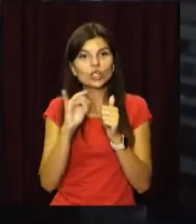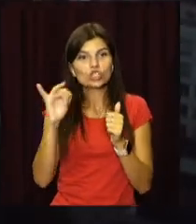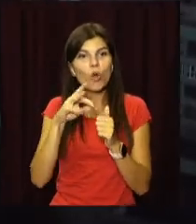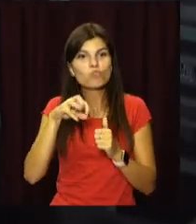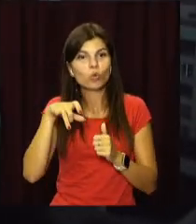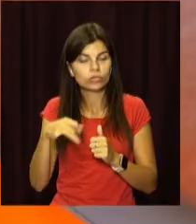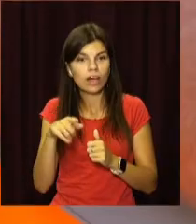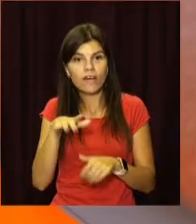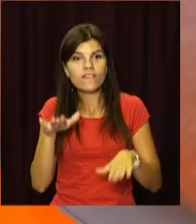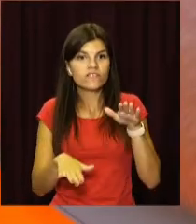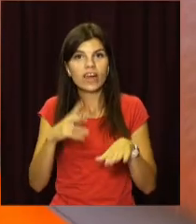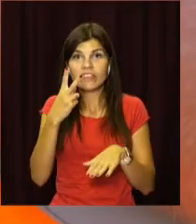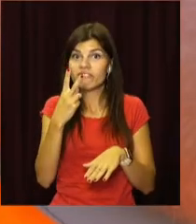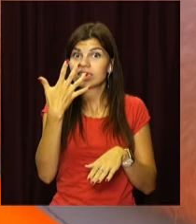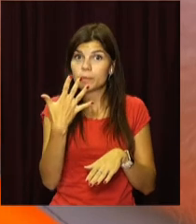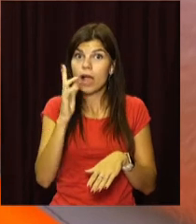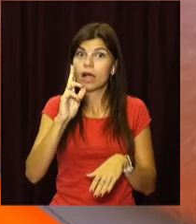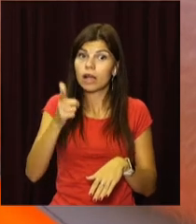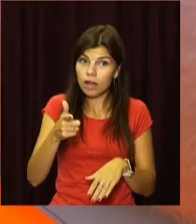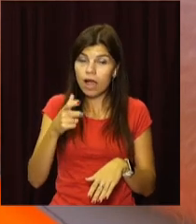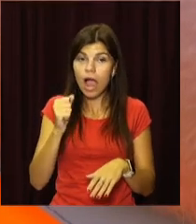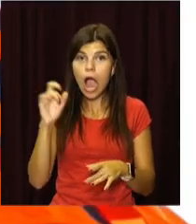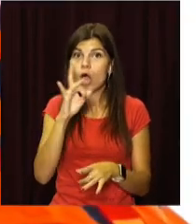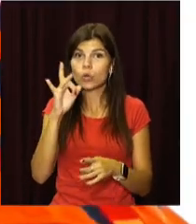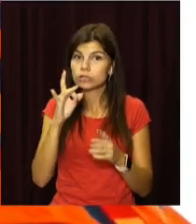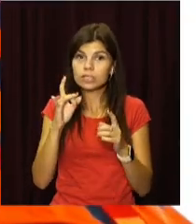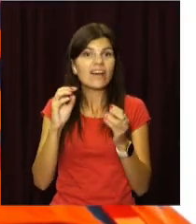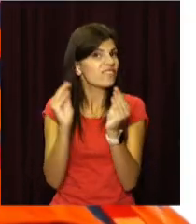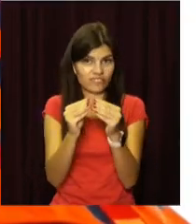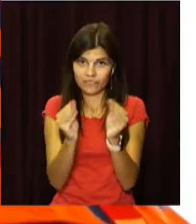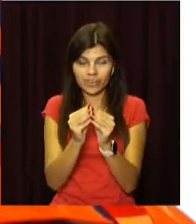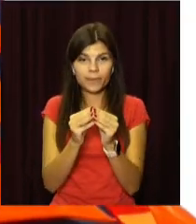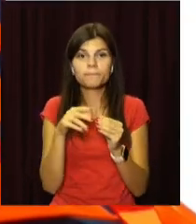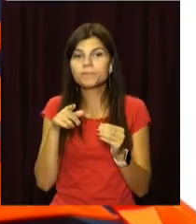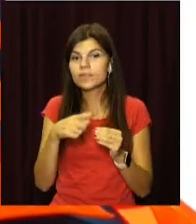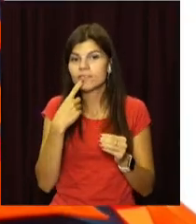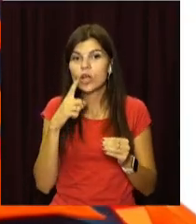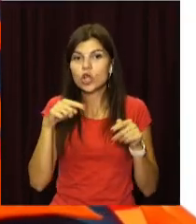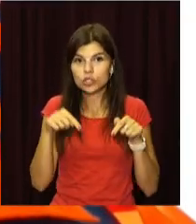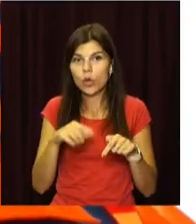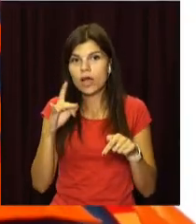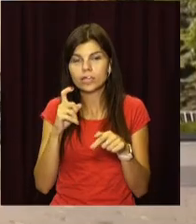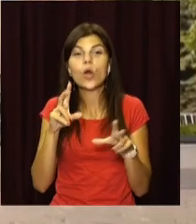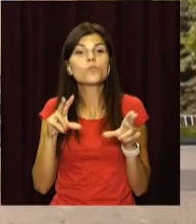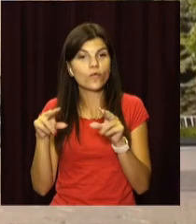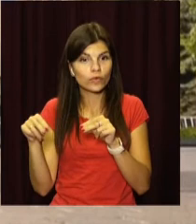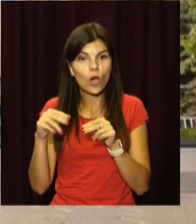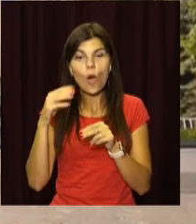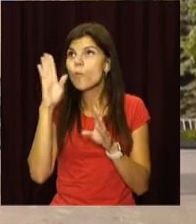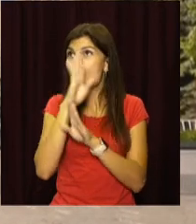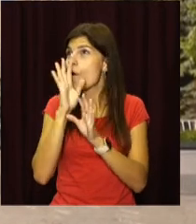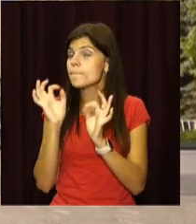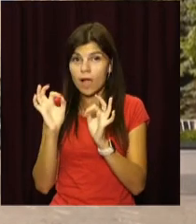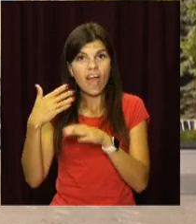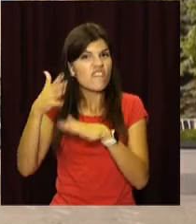музею. Його вага 25 кілограмів, а розміри незмінні. Комунальники кажуть, цього разу пощастило з погодою, вітру